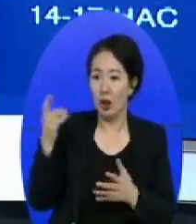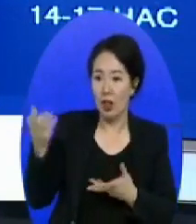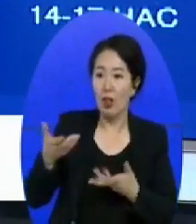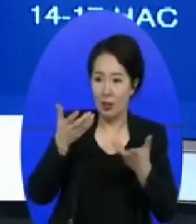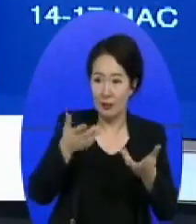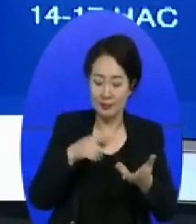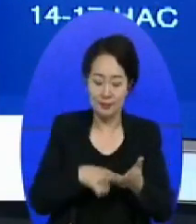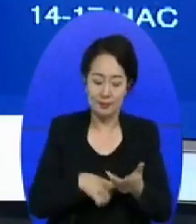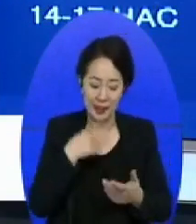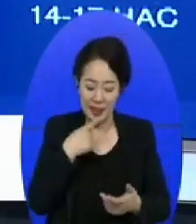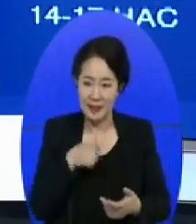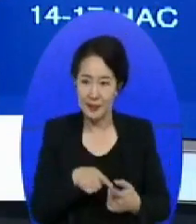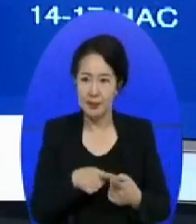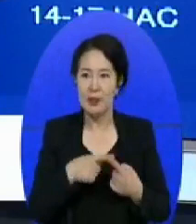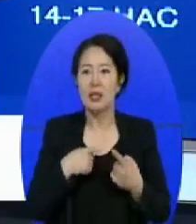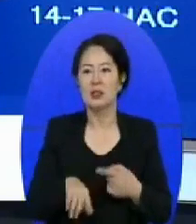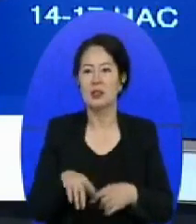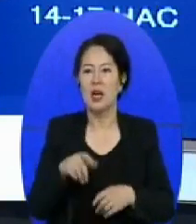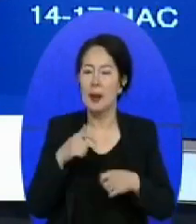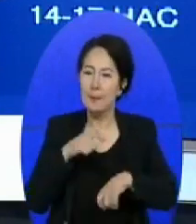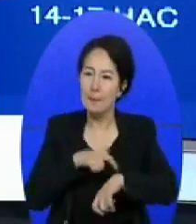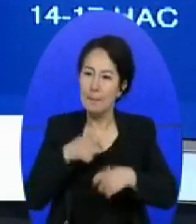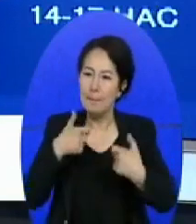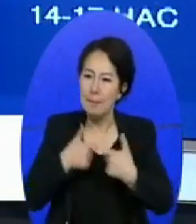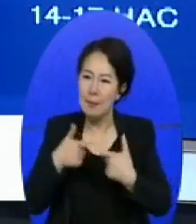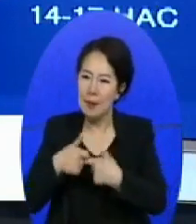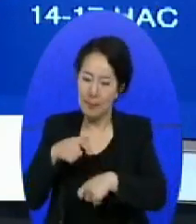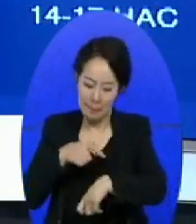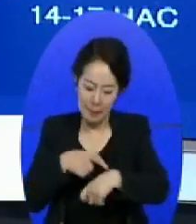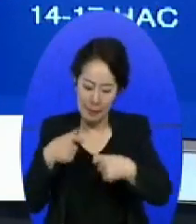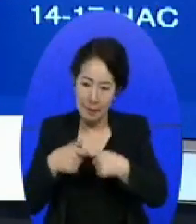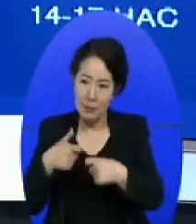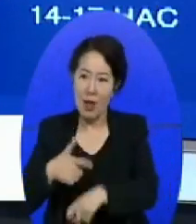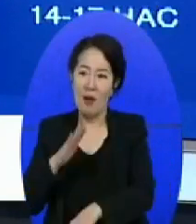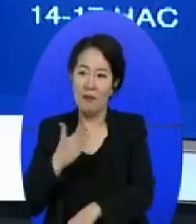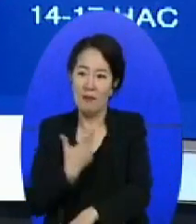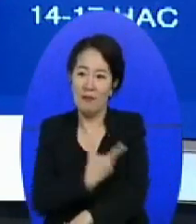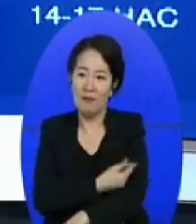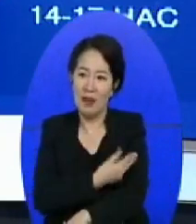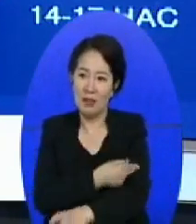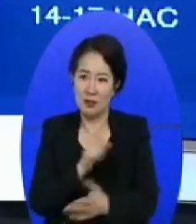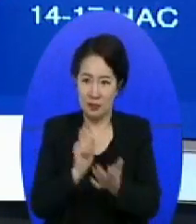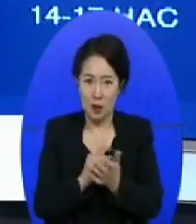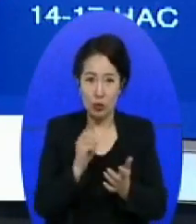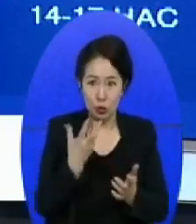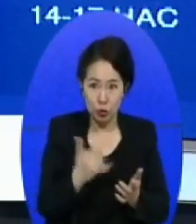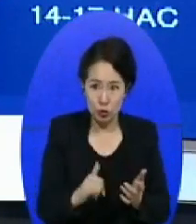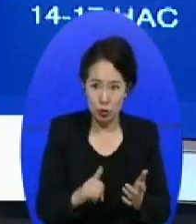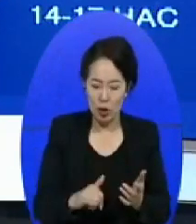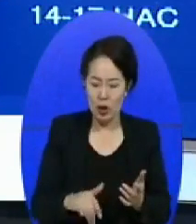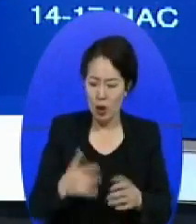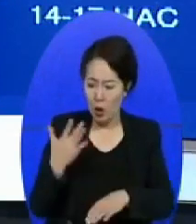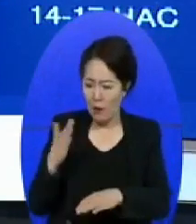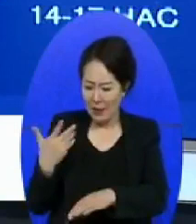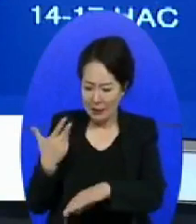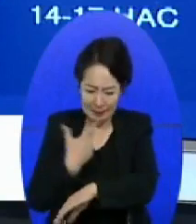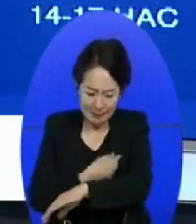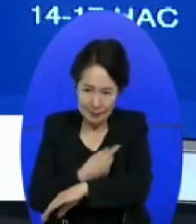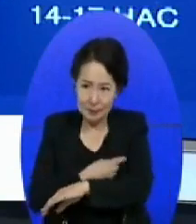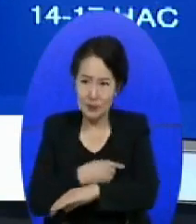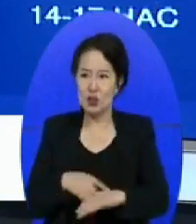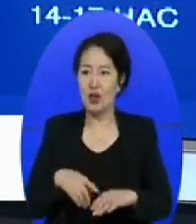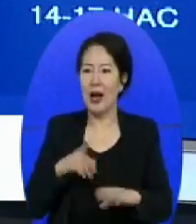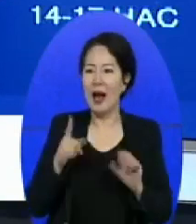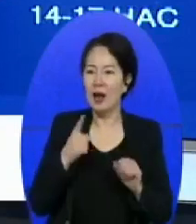мөн товлолт вакцин заавал орох ёстой гэж байгаа. Энэ товлолт вакцинд орсноор хүүхэд 11 төрлийн аюултай халдвар төвчнөөс өөрийгөө одоо насан